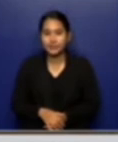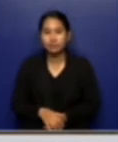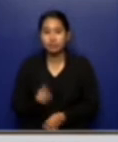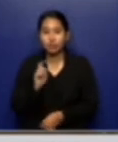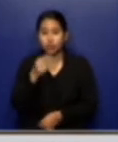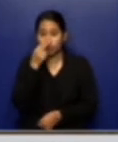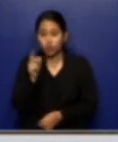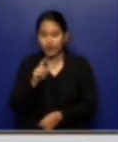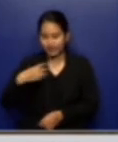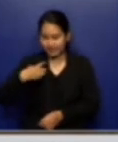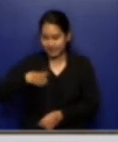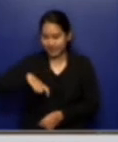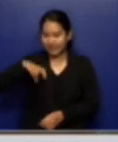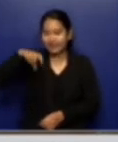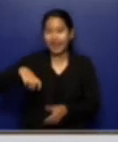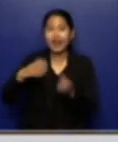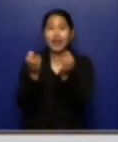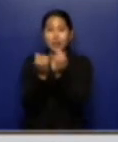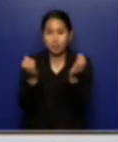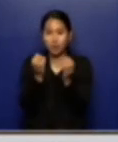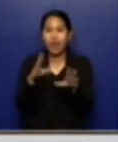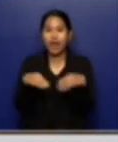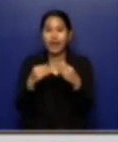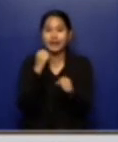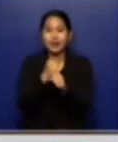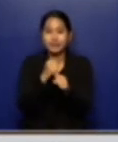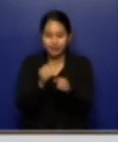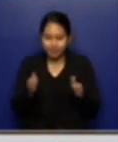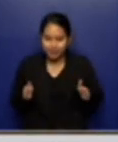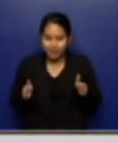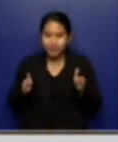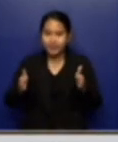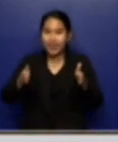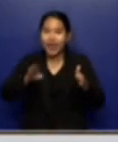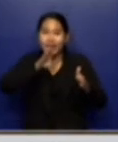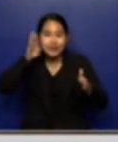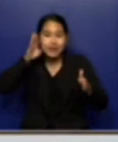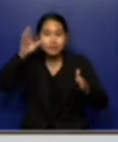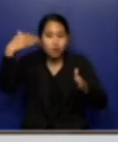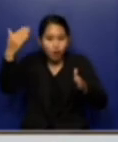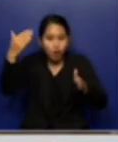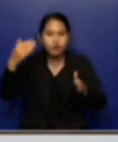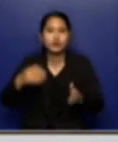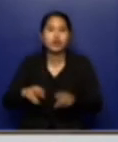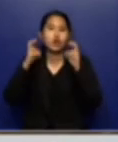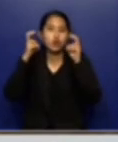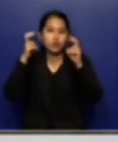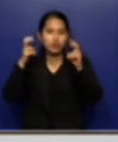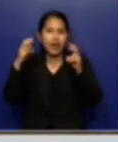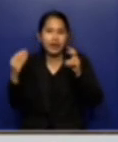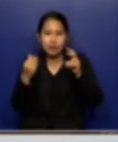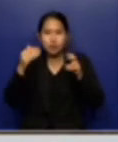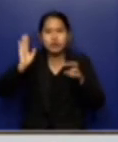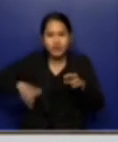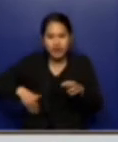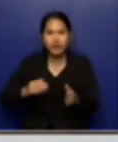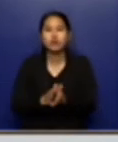รมนูญเขาบอกว่าให้ทำถนนลูกรังก่อนค่อยทำไฟฟ้าความเร็วสูงอ่ะคุณก็ไม่ดูผมบอกคุณ